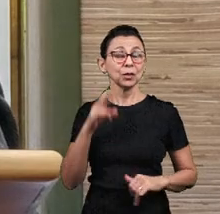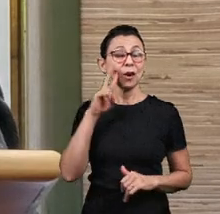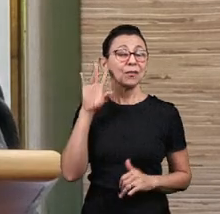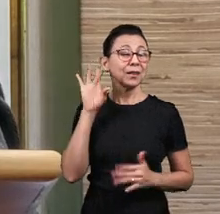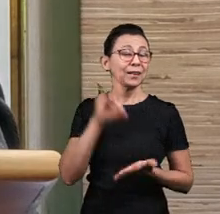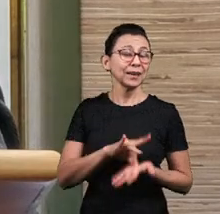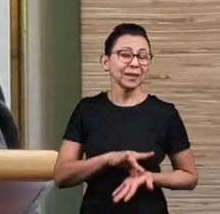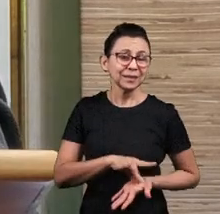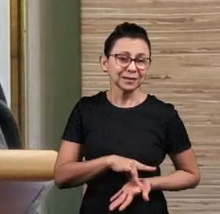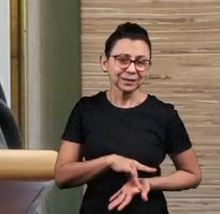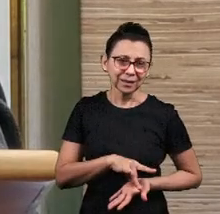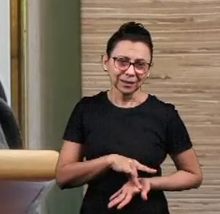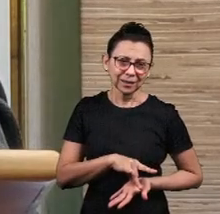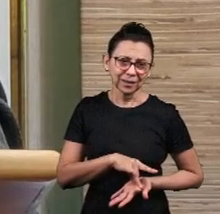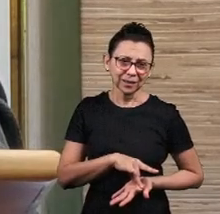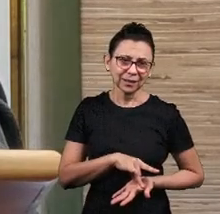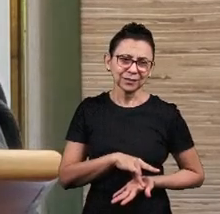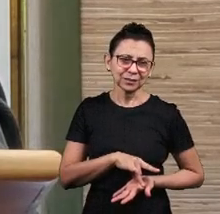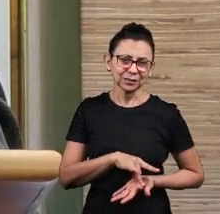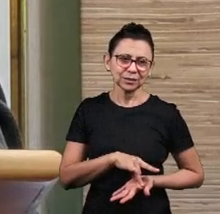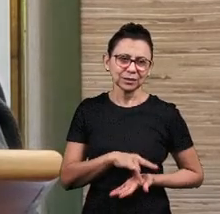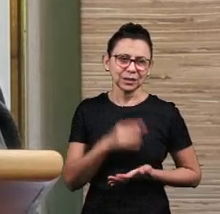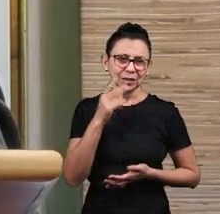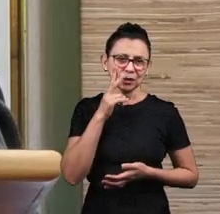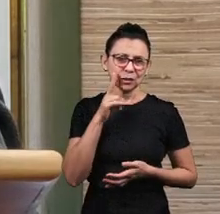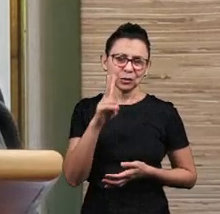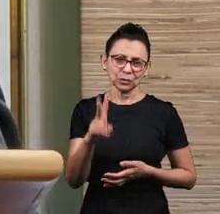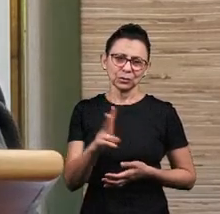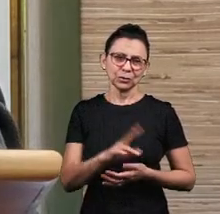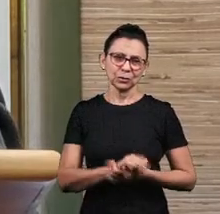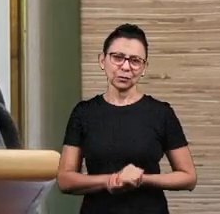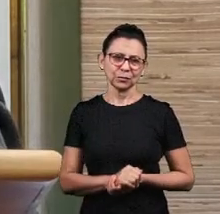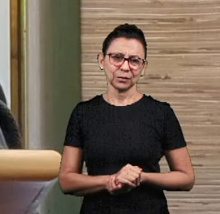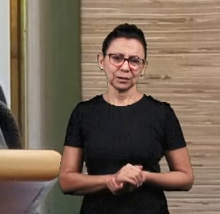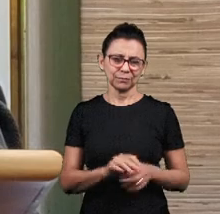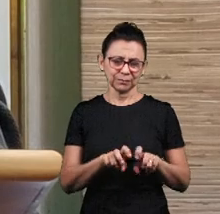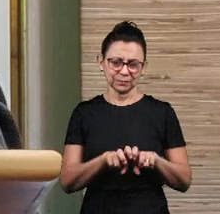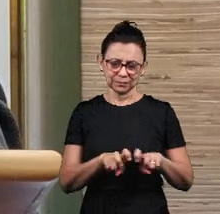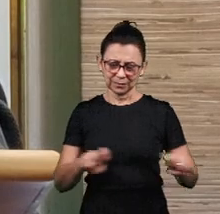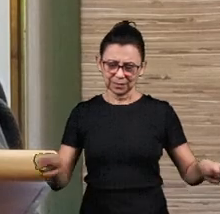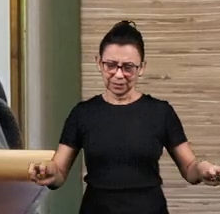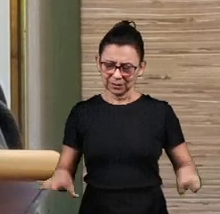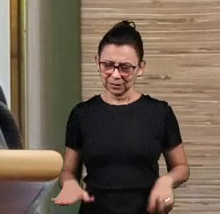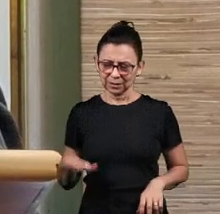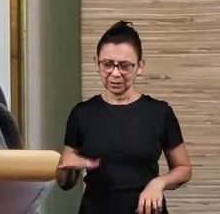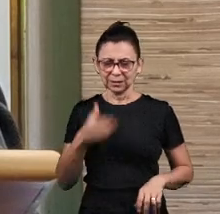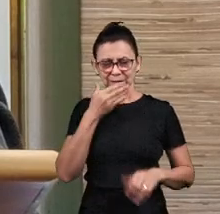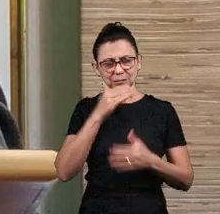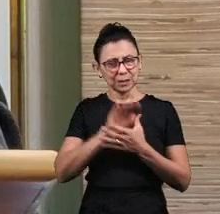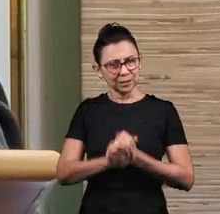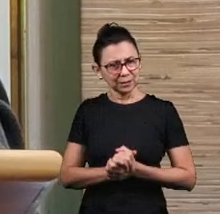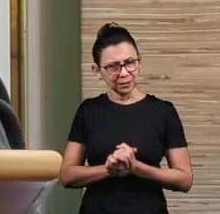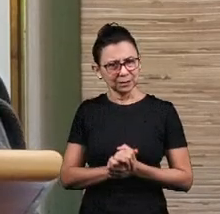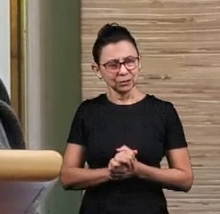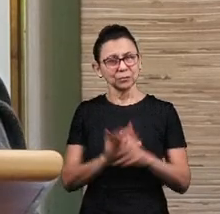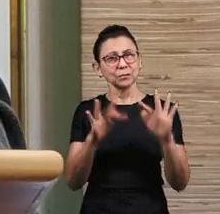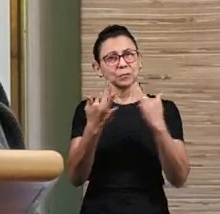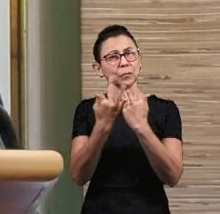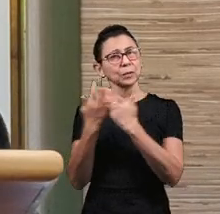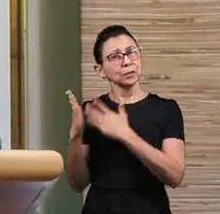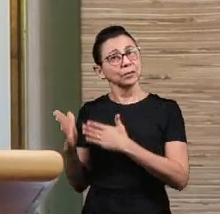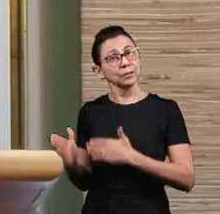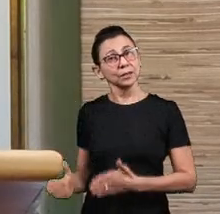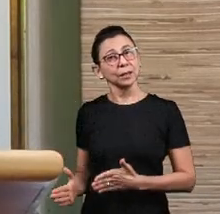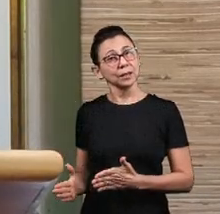perte parce que je voyais toujours cette dame assise avec ses enfants, son mari, toujours